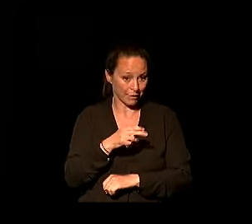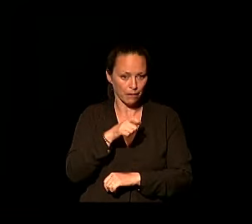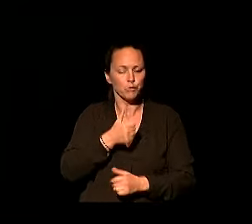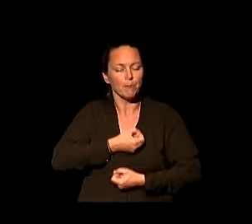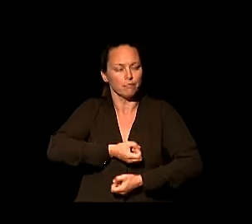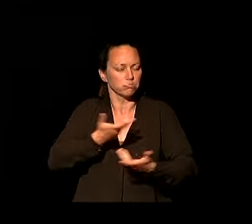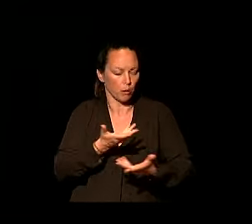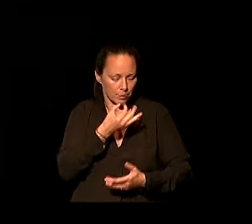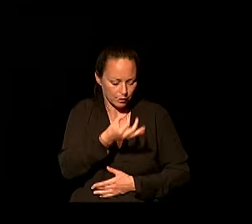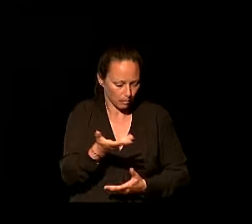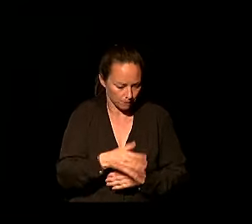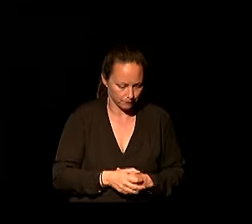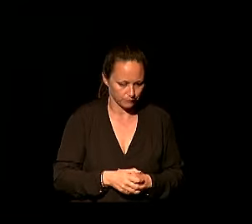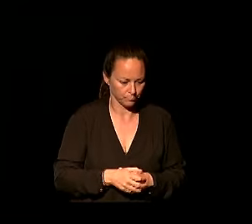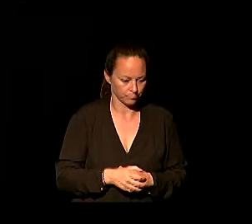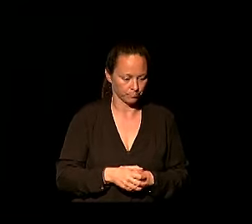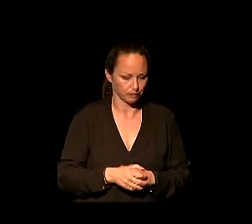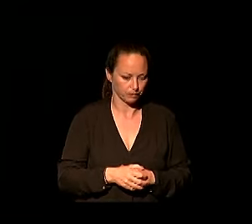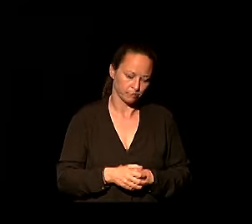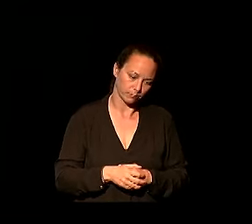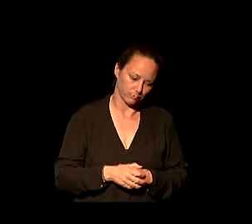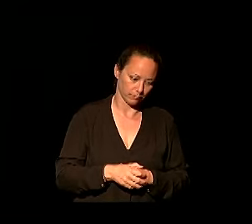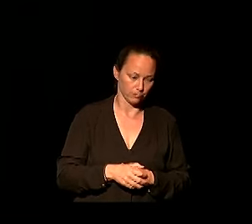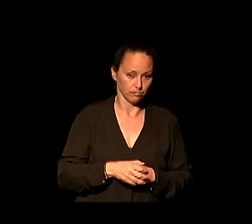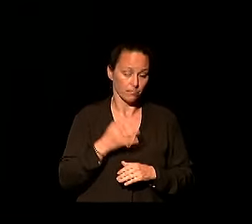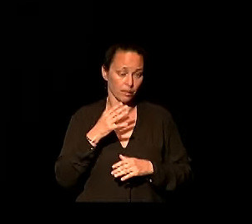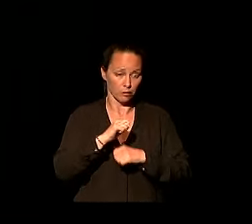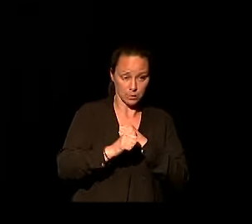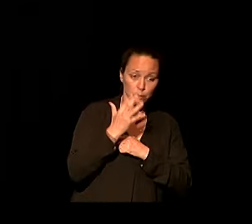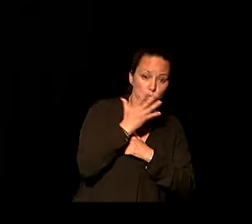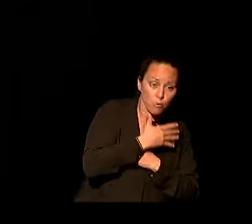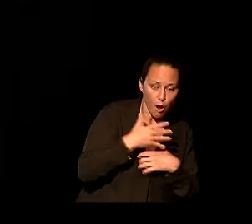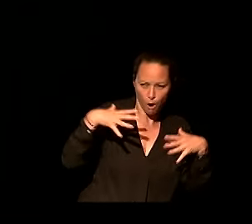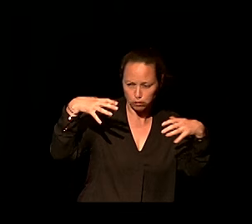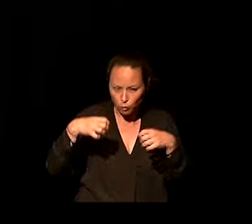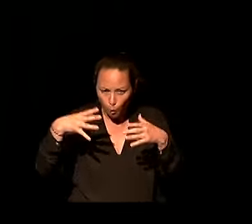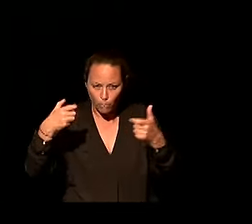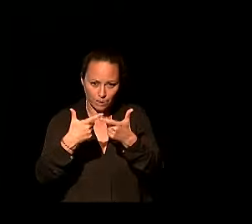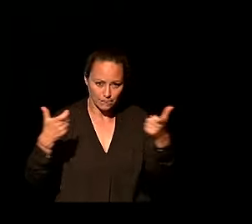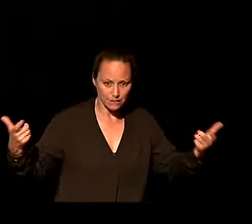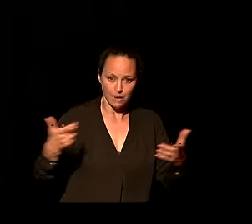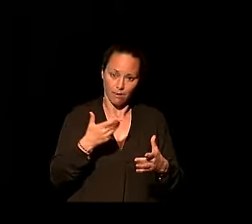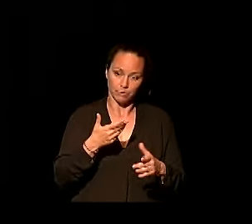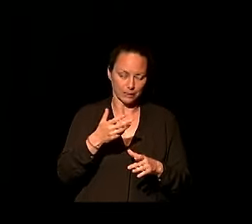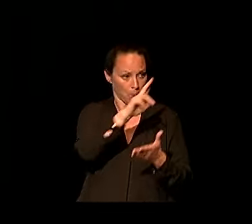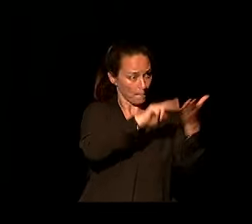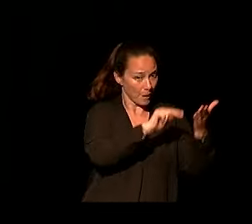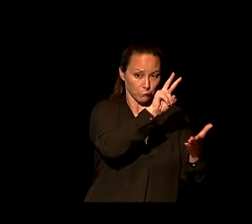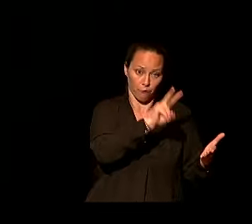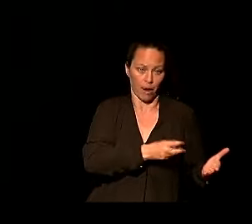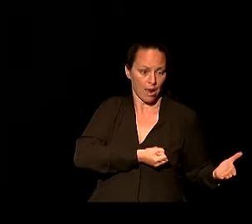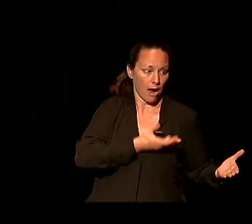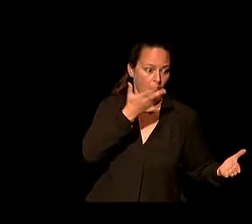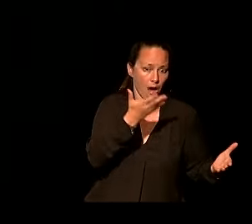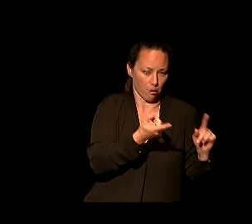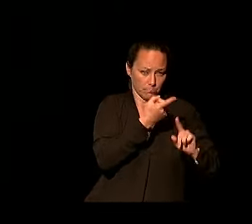ceci. Les principes de la couleur, du ton et de la composition font de la peinture un art raffiné. Les mêmes principes,